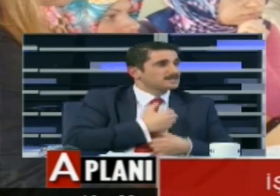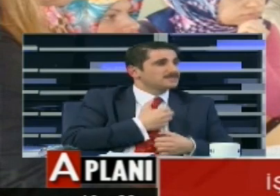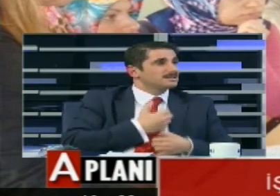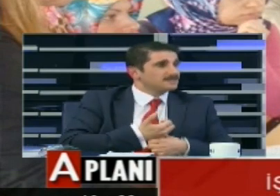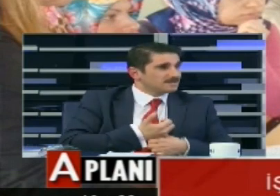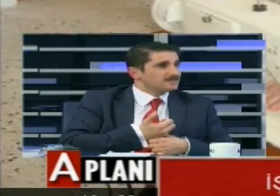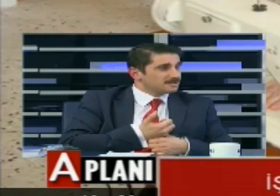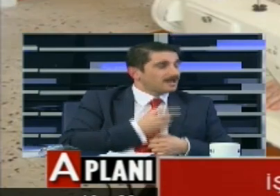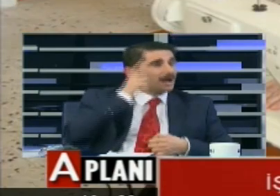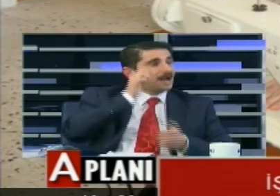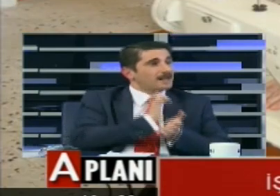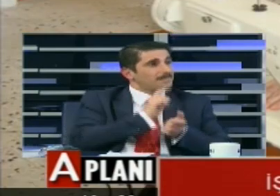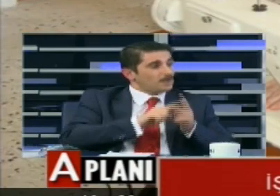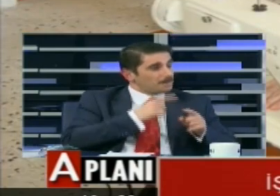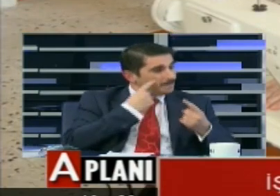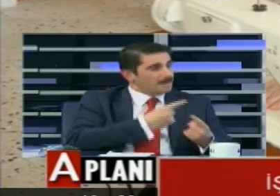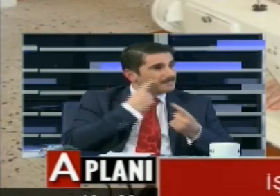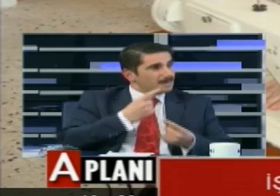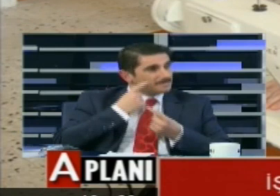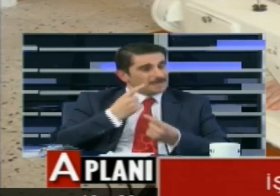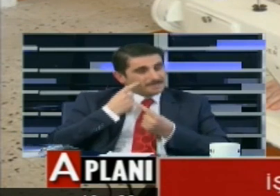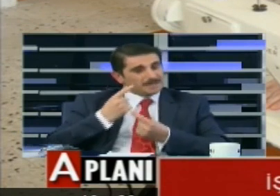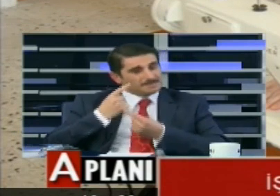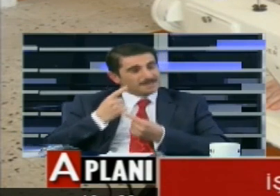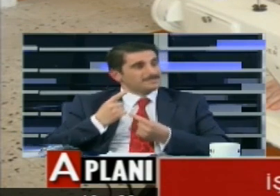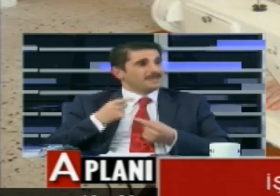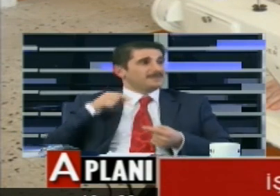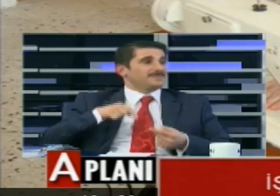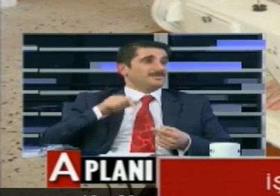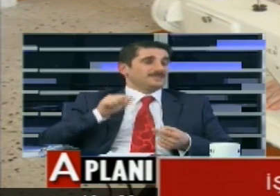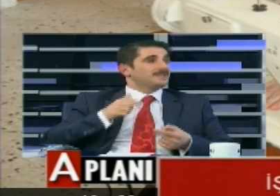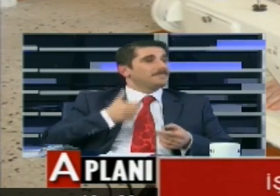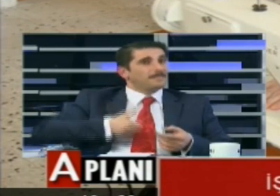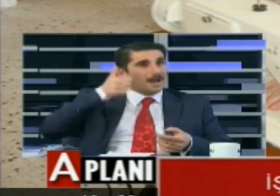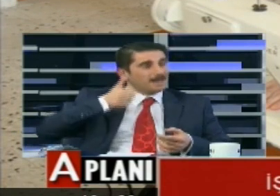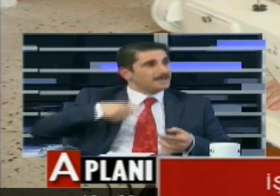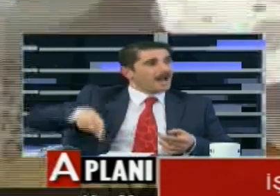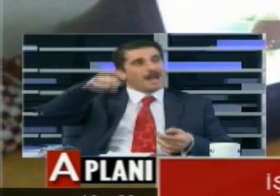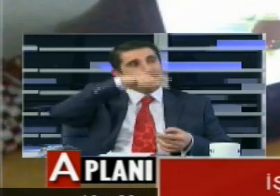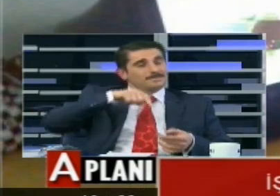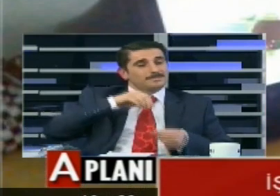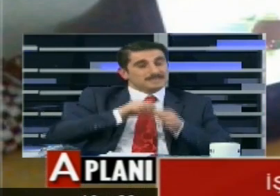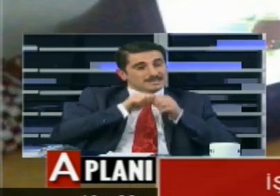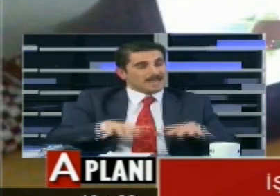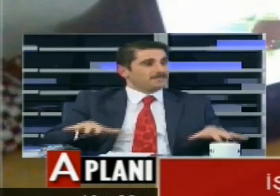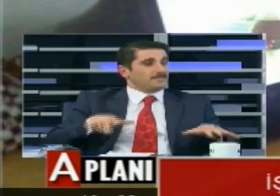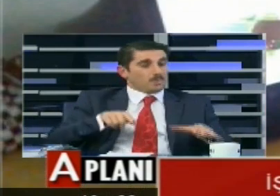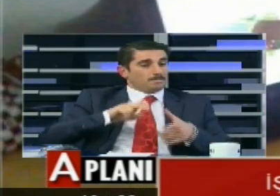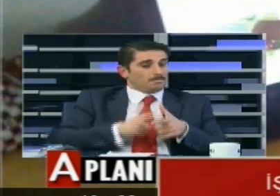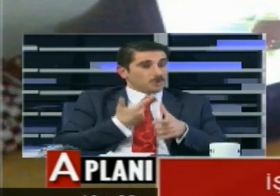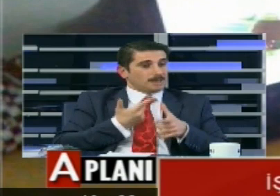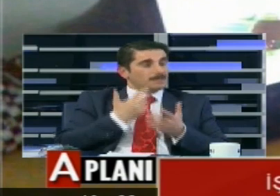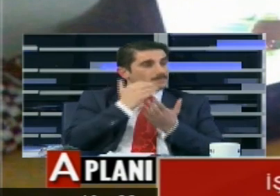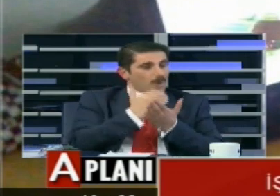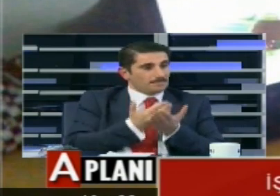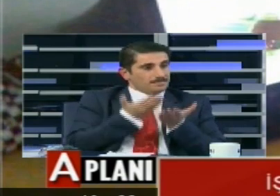çözmelerini istiyoruz. Çoğu kişiler aileleriyle problem yaşıyorlar, işitme engelli bireyler. Bunların eğitimlerini vermek